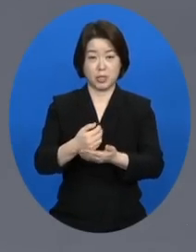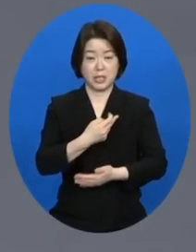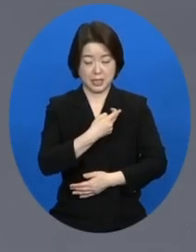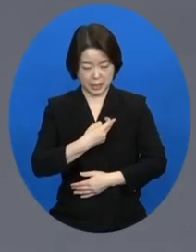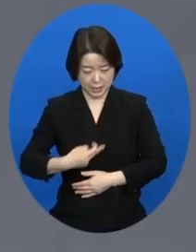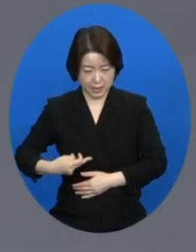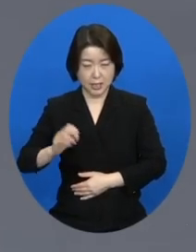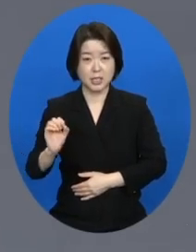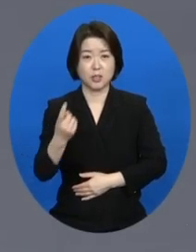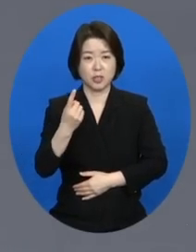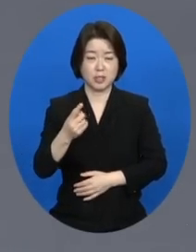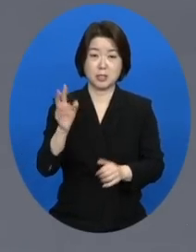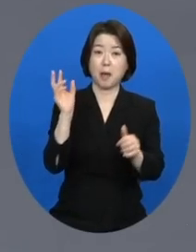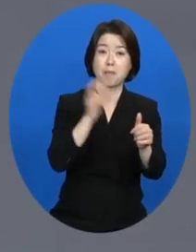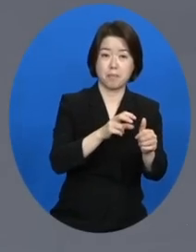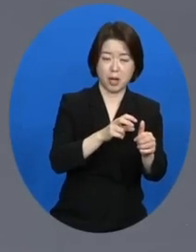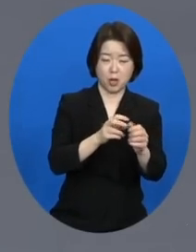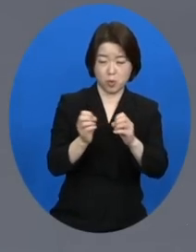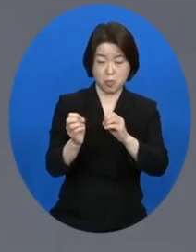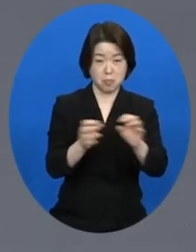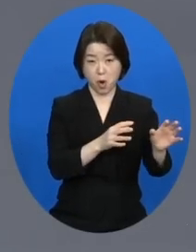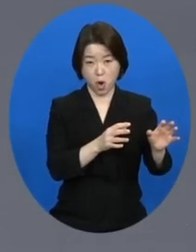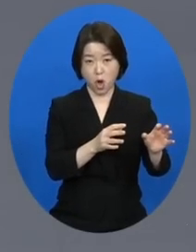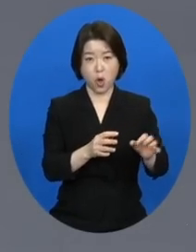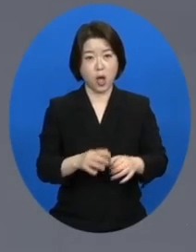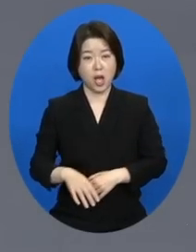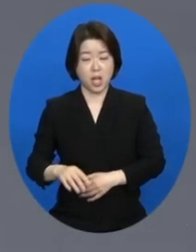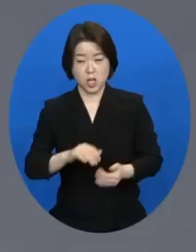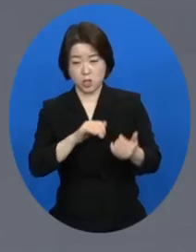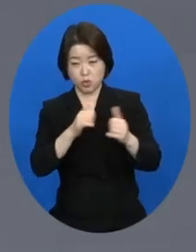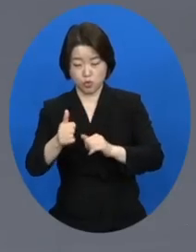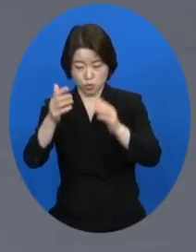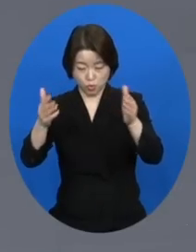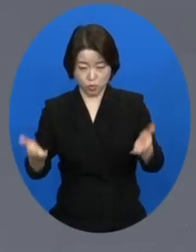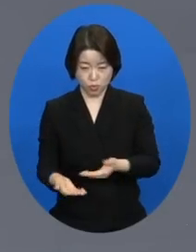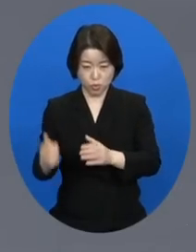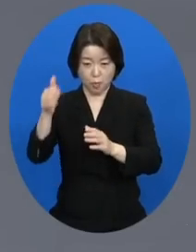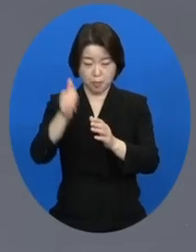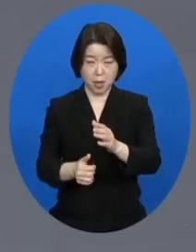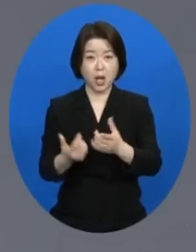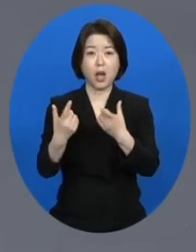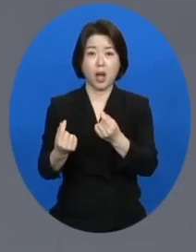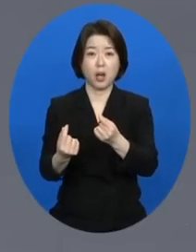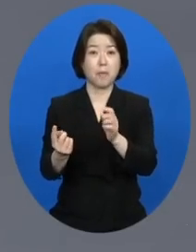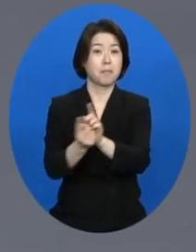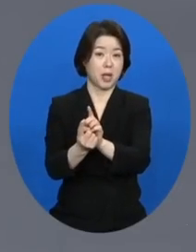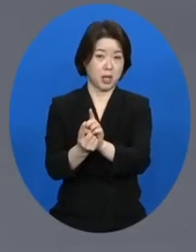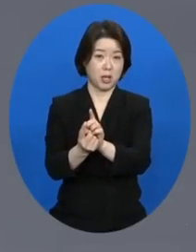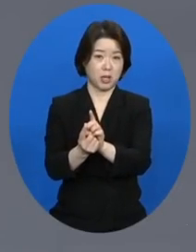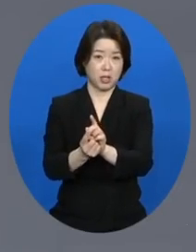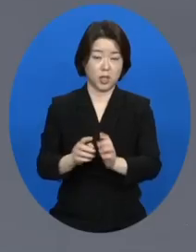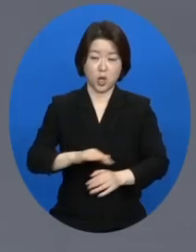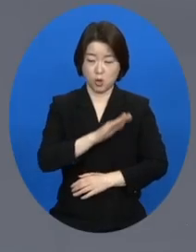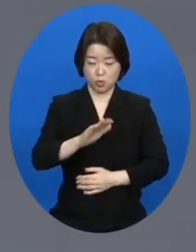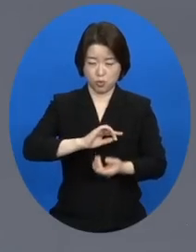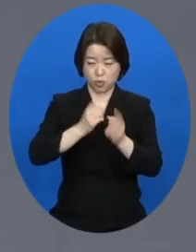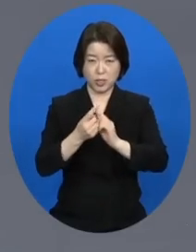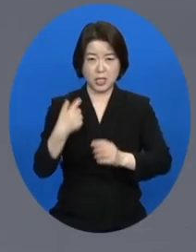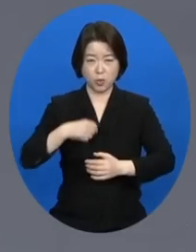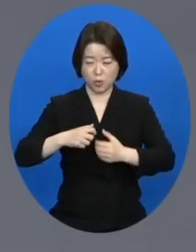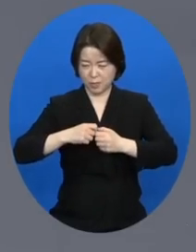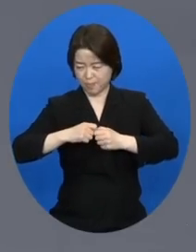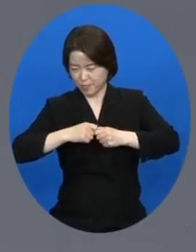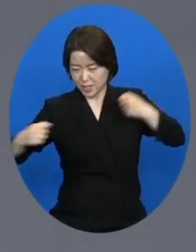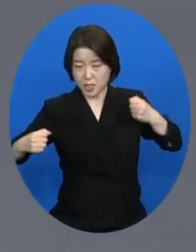의해서 배반당하시고 버림받으시고 죽음의 구덩이에 던져지셨어요. 우리 대신에 옷을 찢김